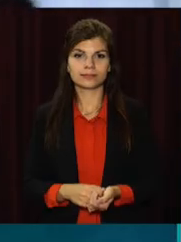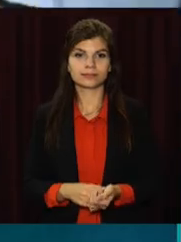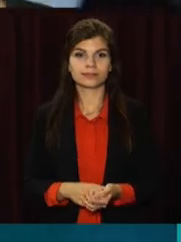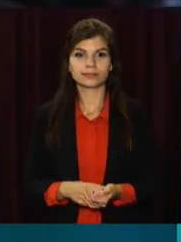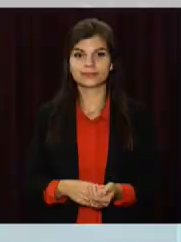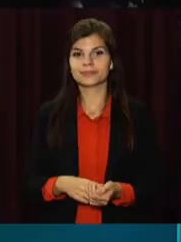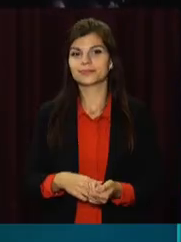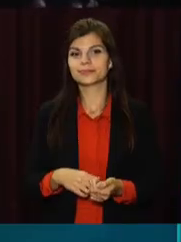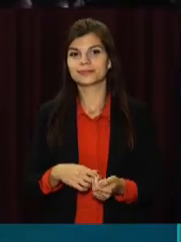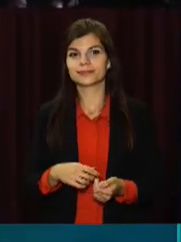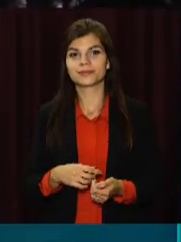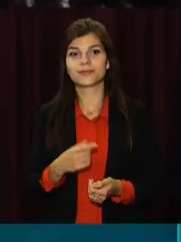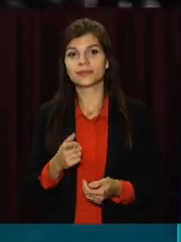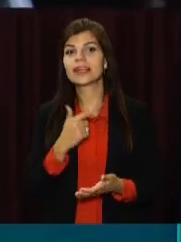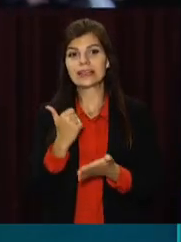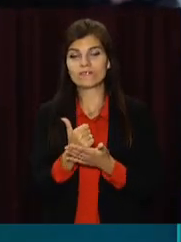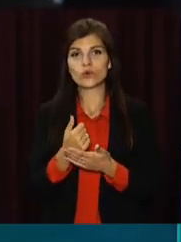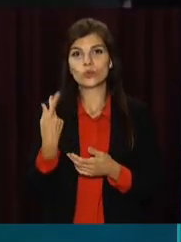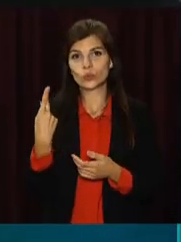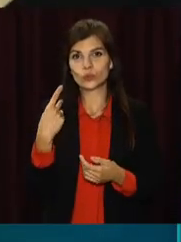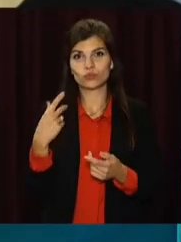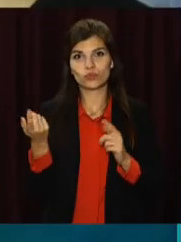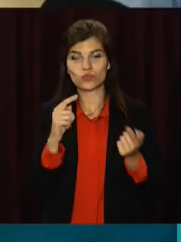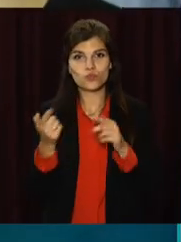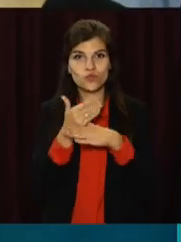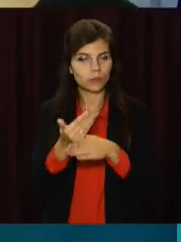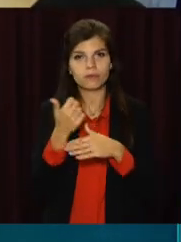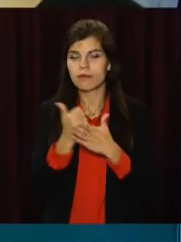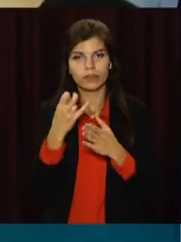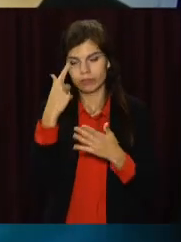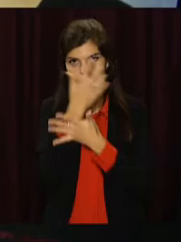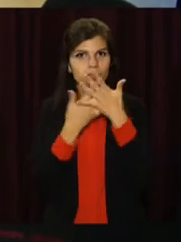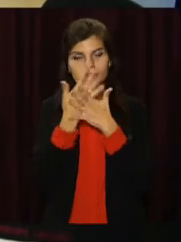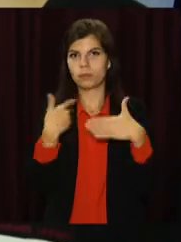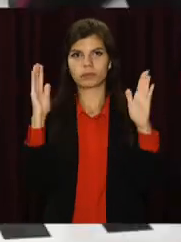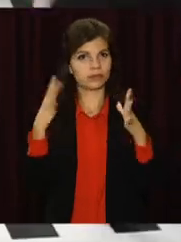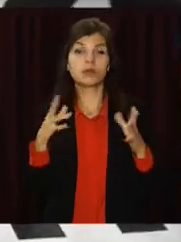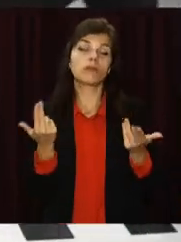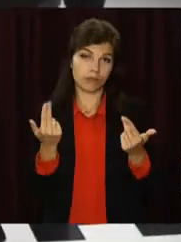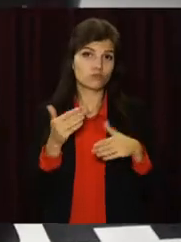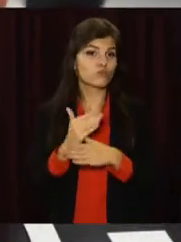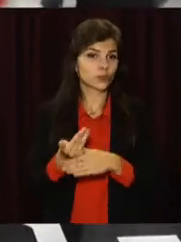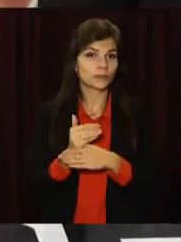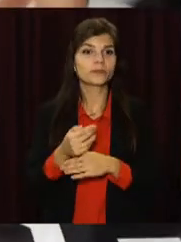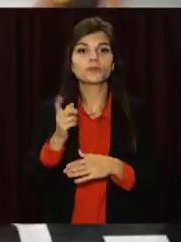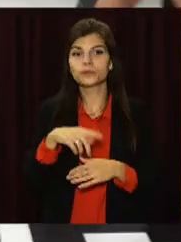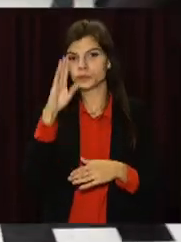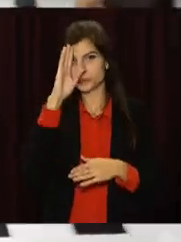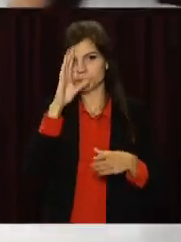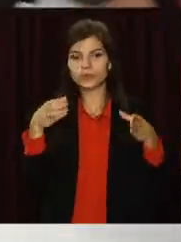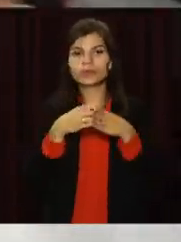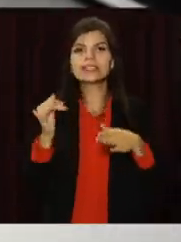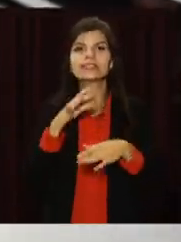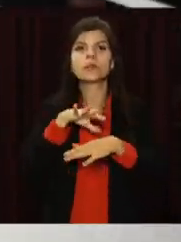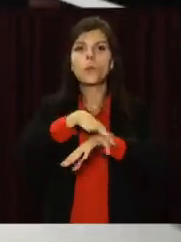виїжджаємо. Головне друг другу допомагати в цей момент, не розтерятися. Нам допомагали, звісно. Та в полуфіналі хлопці з